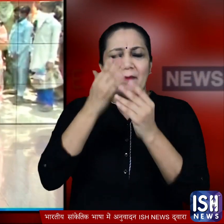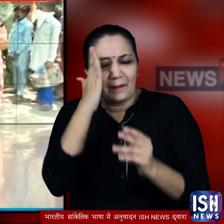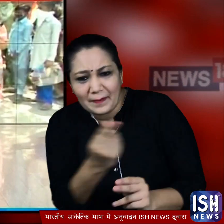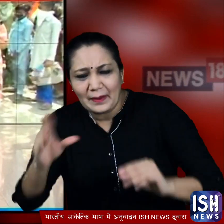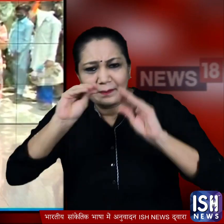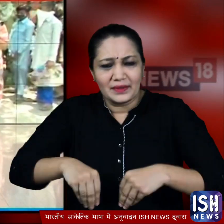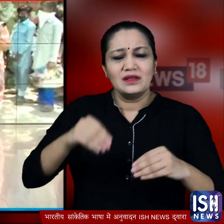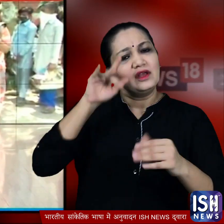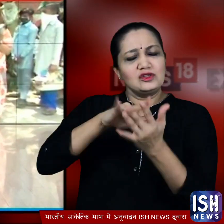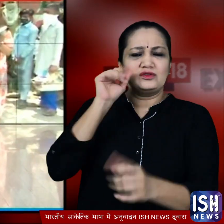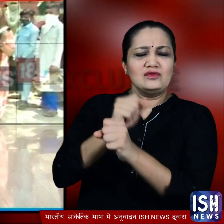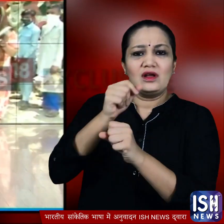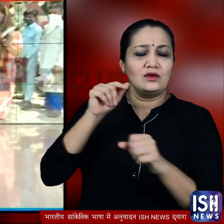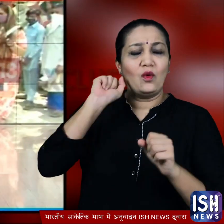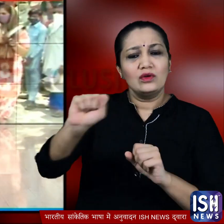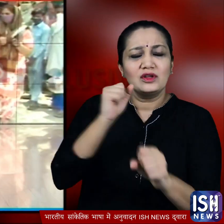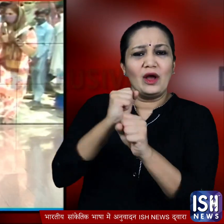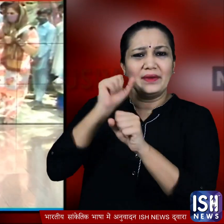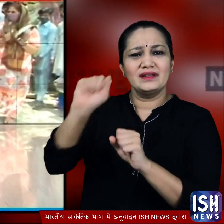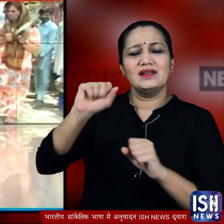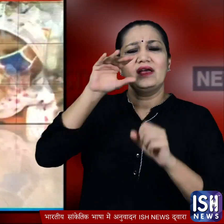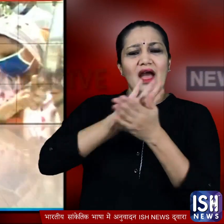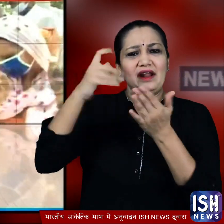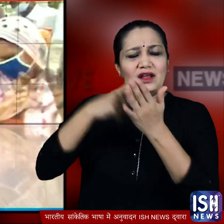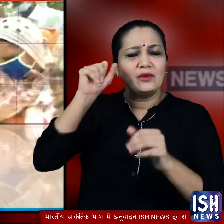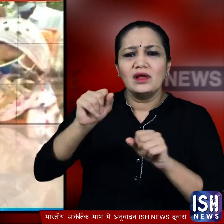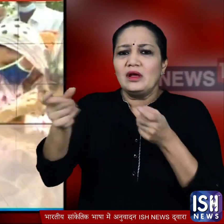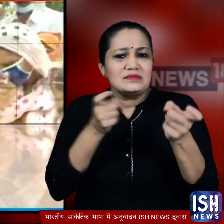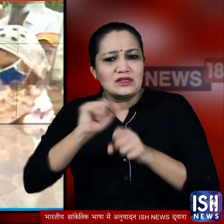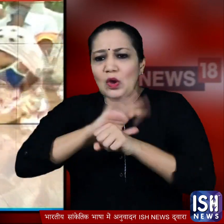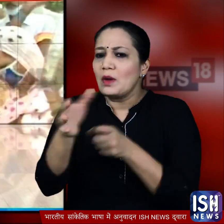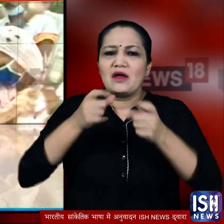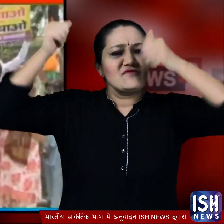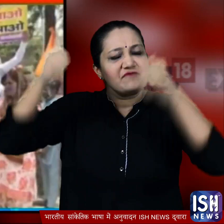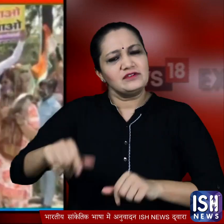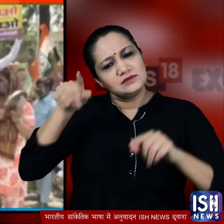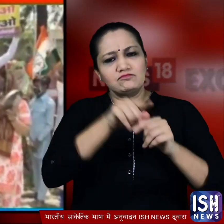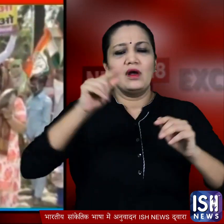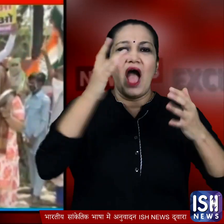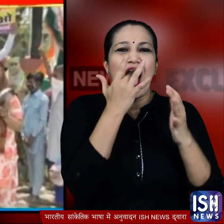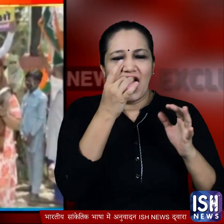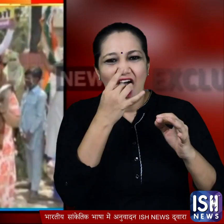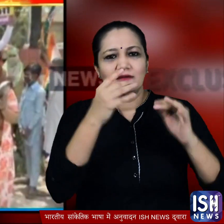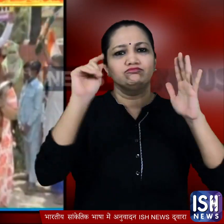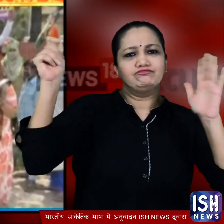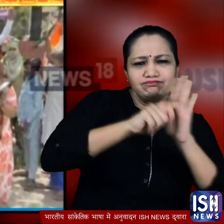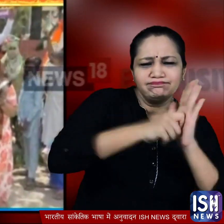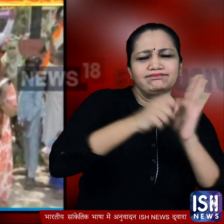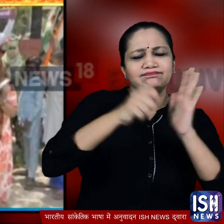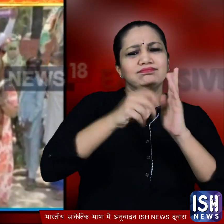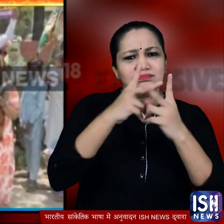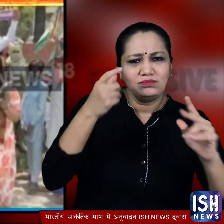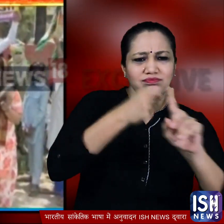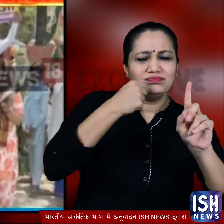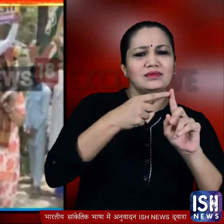किया। इन लोगों ने आरोप लगाया कि राज्य की खट्टर सरकार वहां कोरोना से निपटने में नाकाम साबित हो रही है। जिसके विरोध में कांग्रेस के